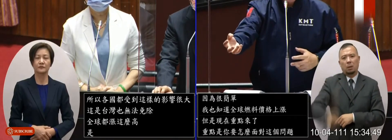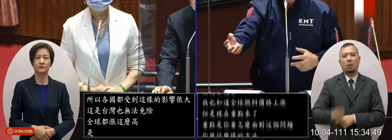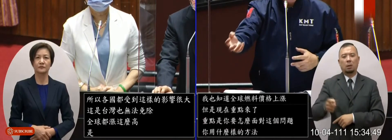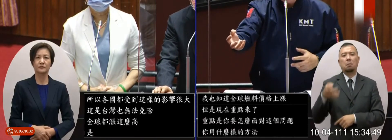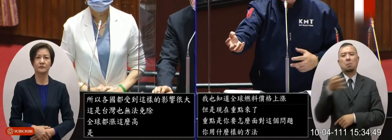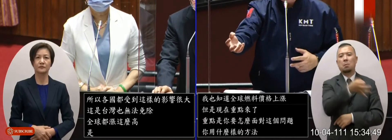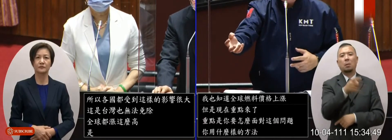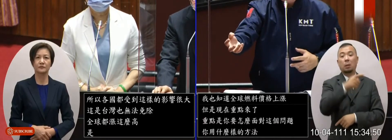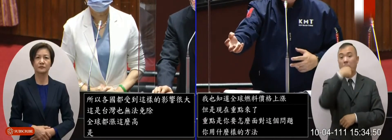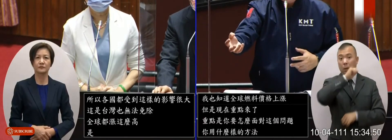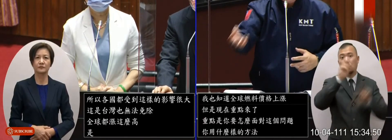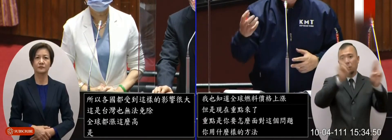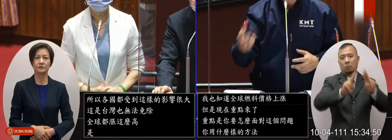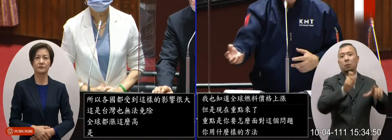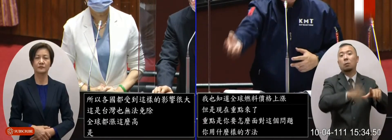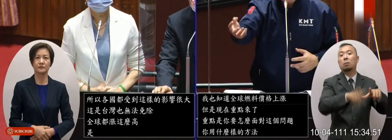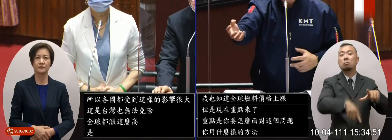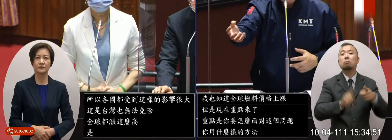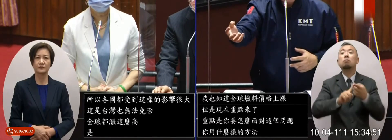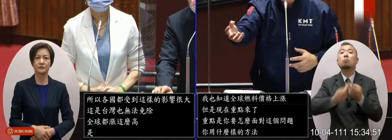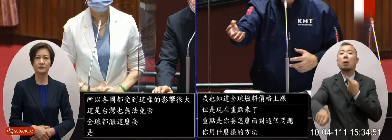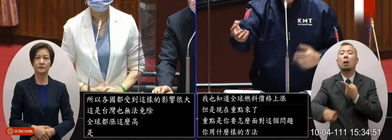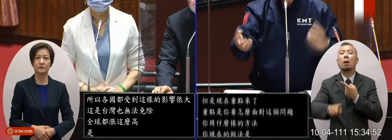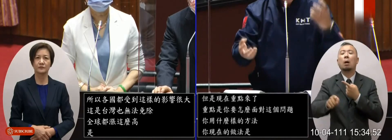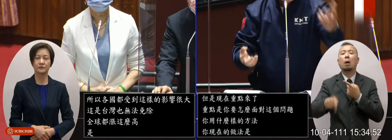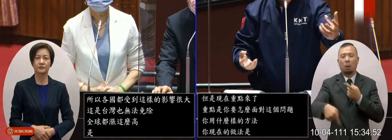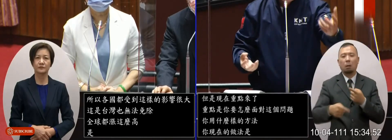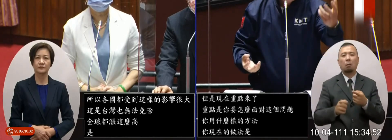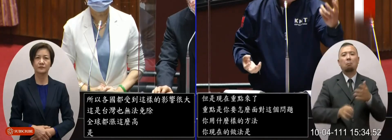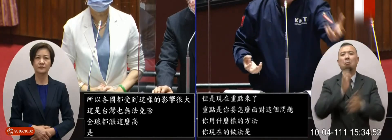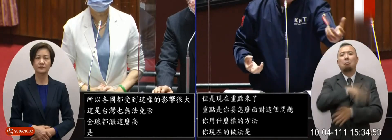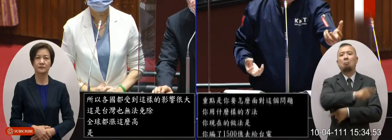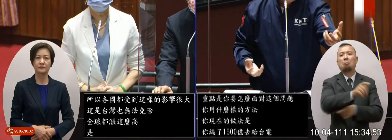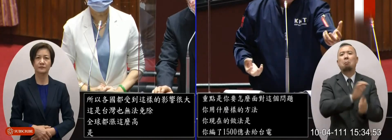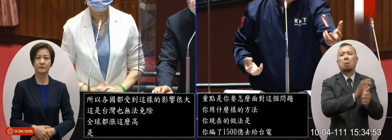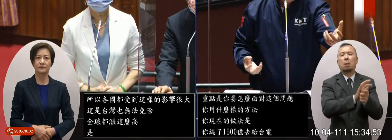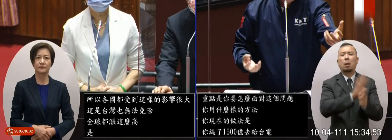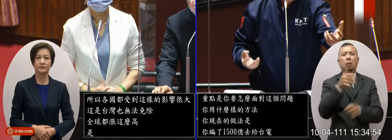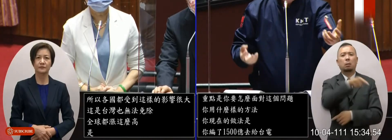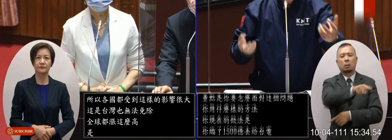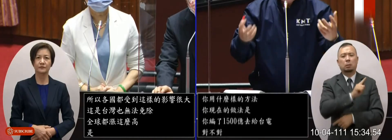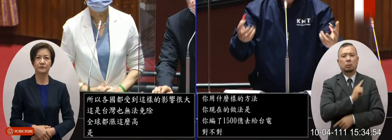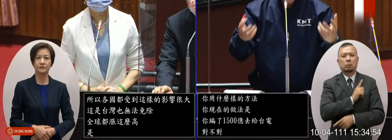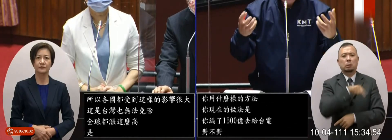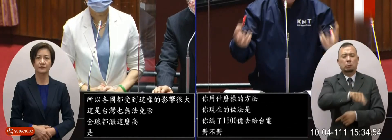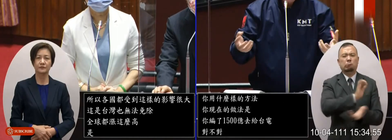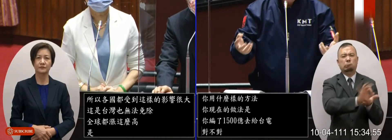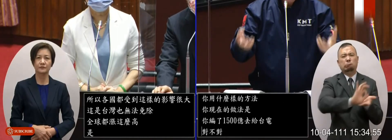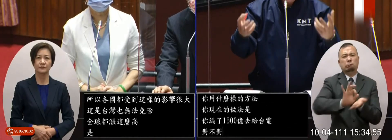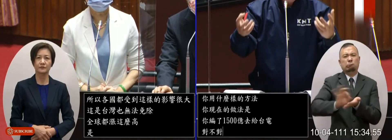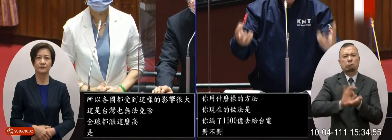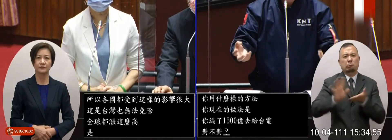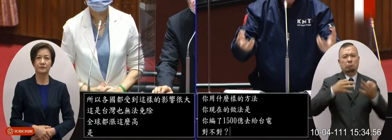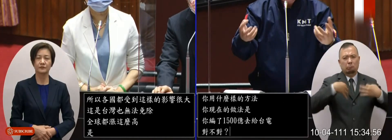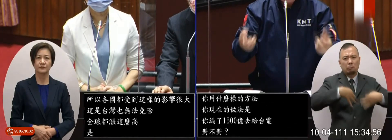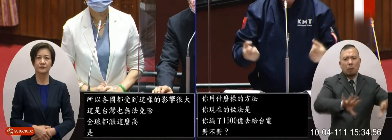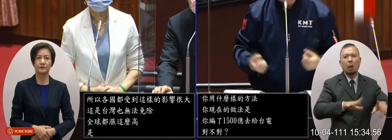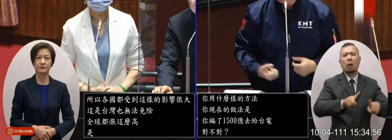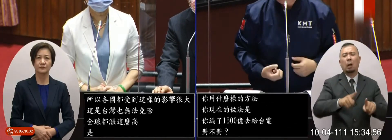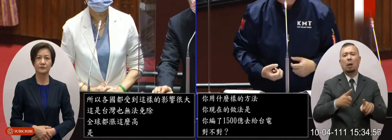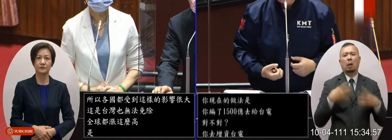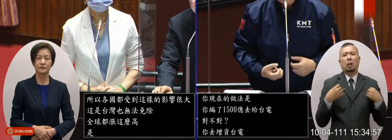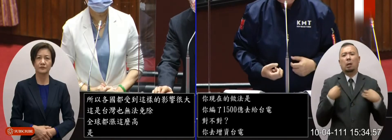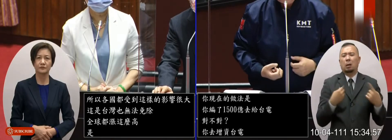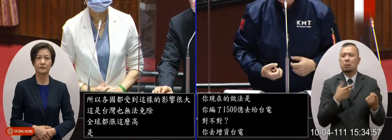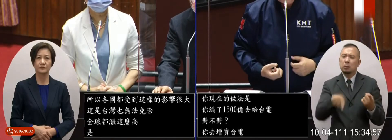嘛，对不对？你去增资台电嘛，但台电还在实质亏损嘛。那重点是你要怎么样去解决